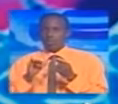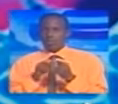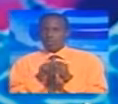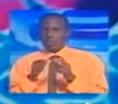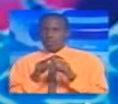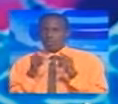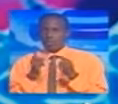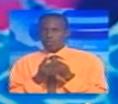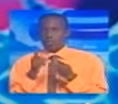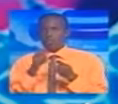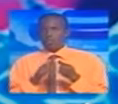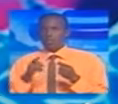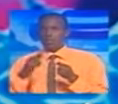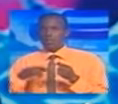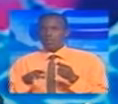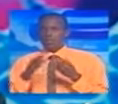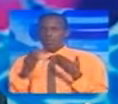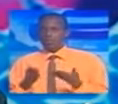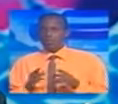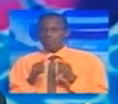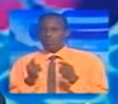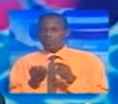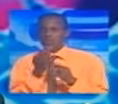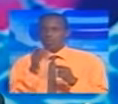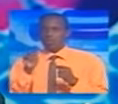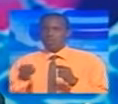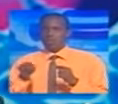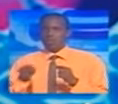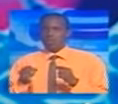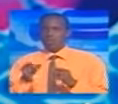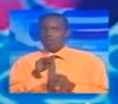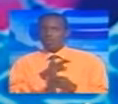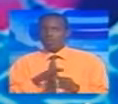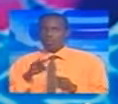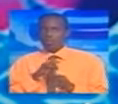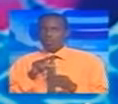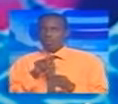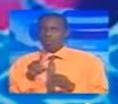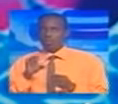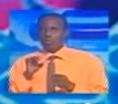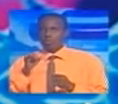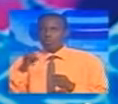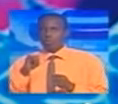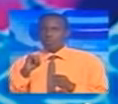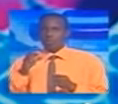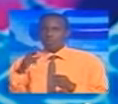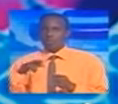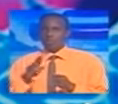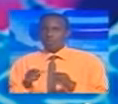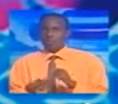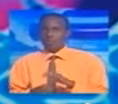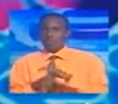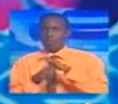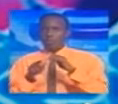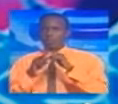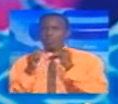de tels actes doivent être présentés devant la justice pour subir toutes les rigueurs de la loi. Nous reviendrons sur la déclaration du ministre de